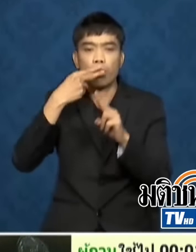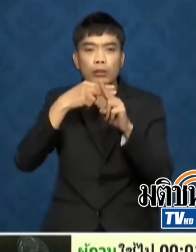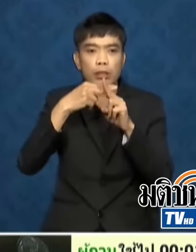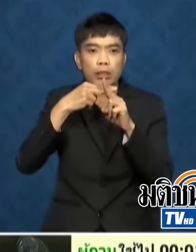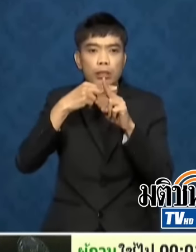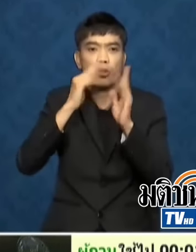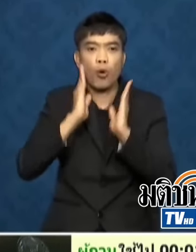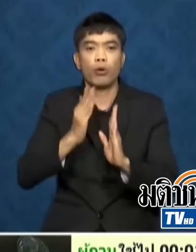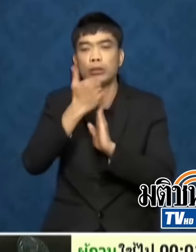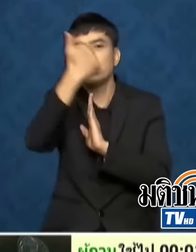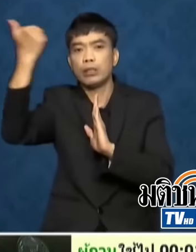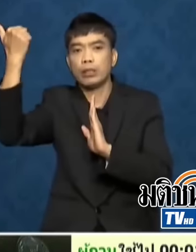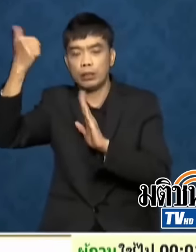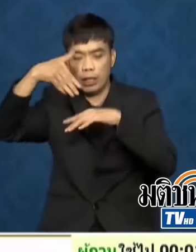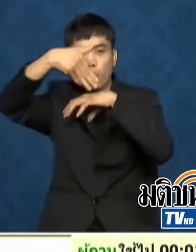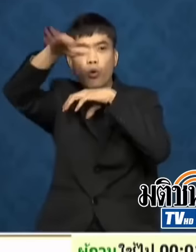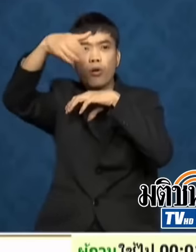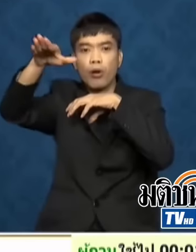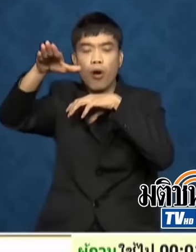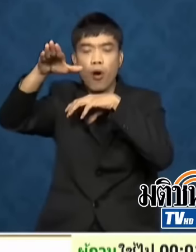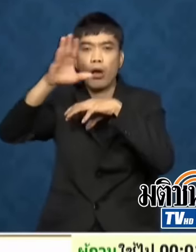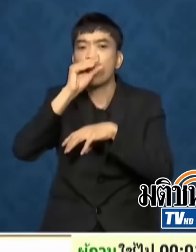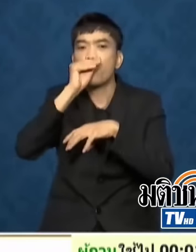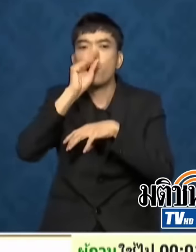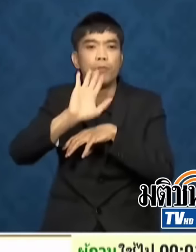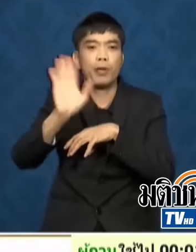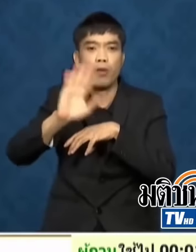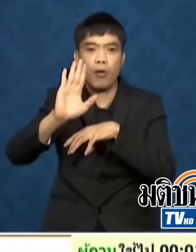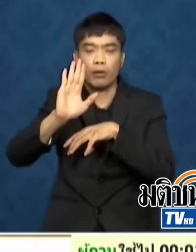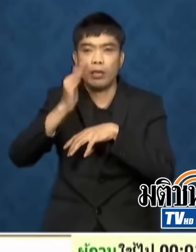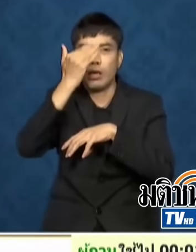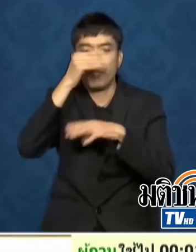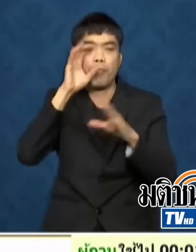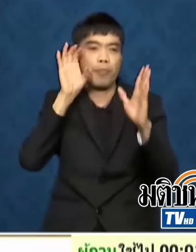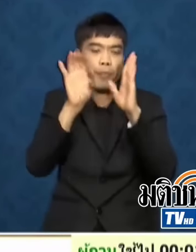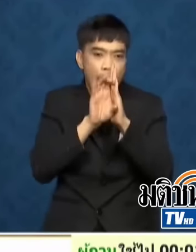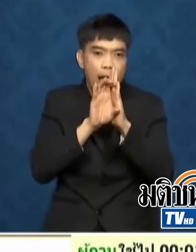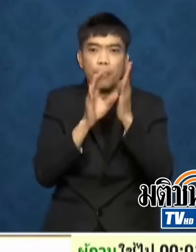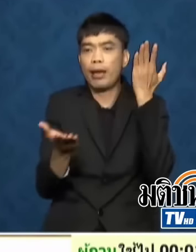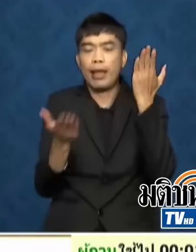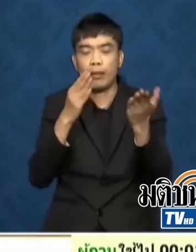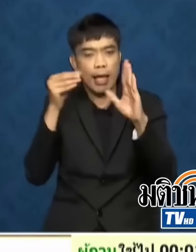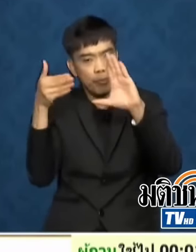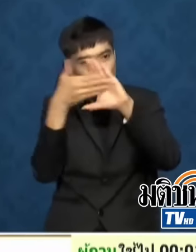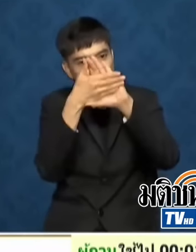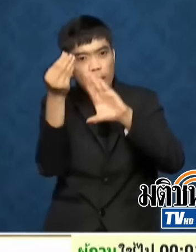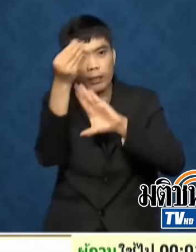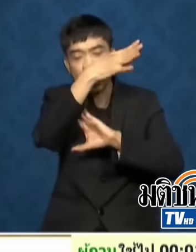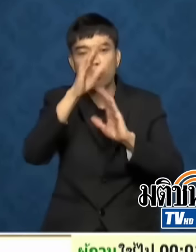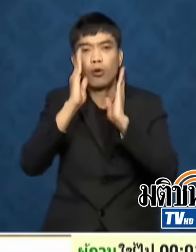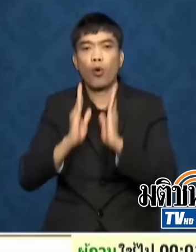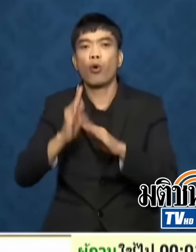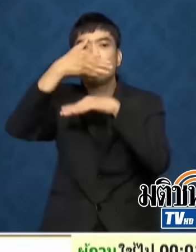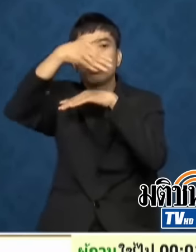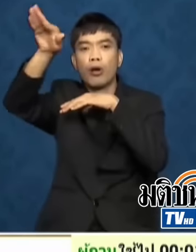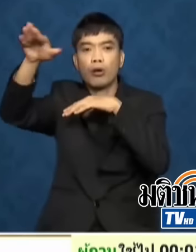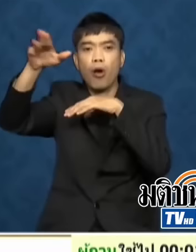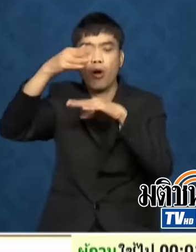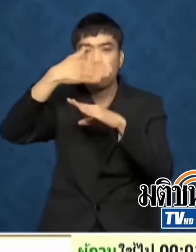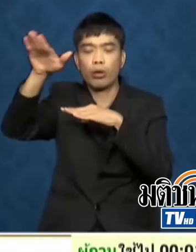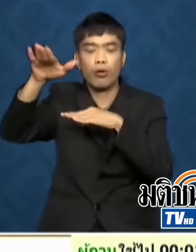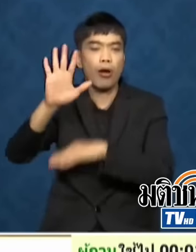ได้ก็เหมือนผมบอกแหละครับว่าอย่าเอาภาพนิ่งภาพเคลื่อนไหวเข้าไปกับบุคคลภายนอกมันวุ่นวายเ